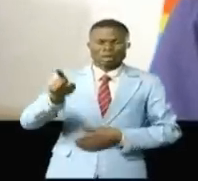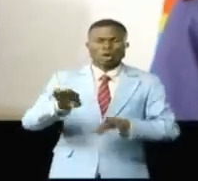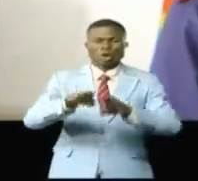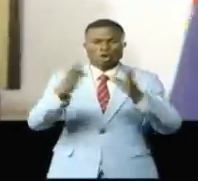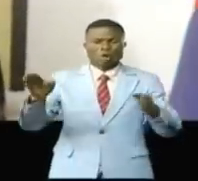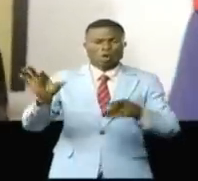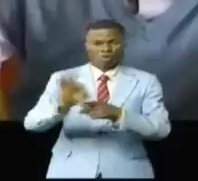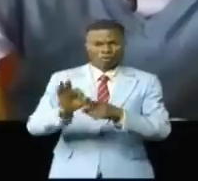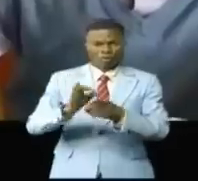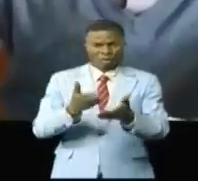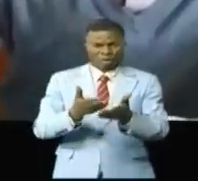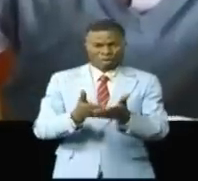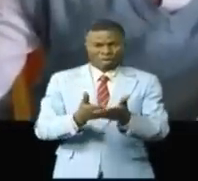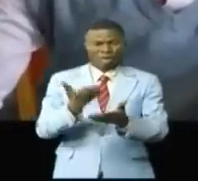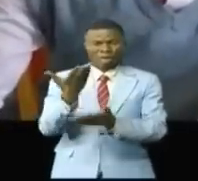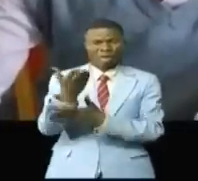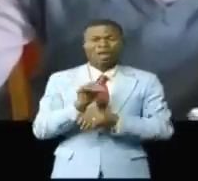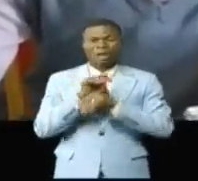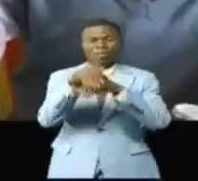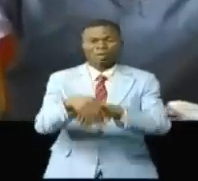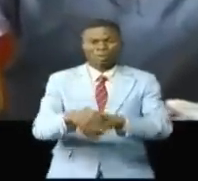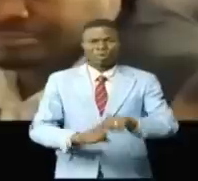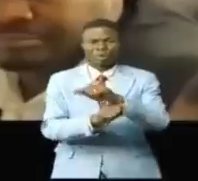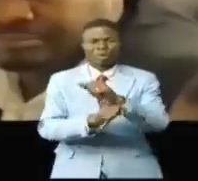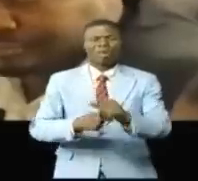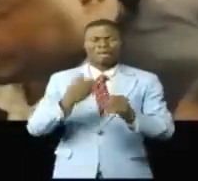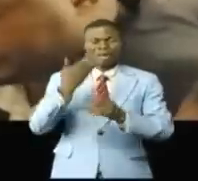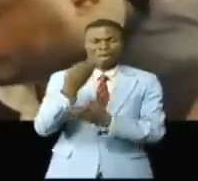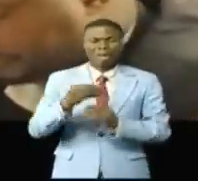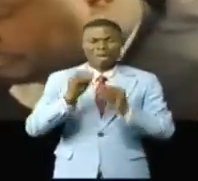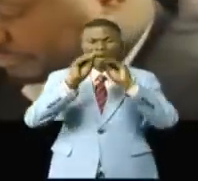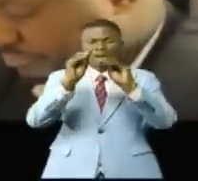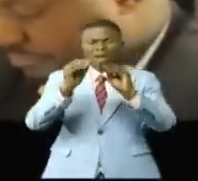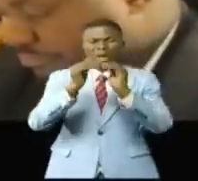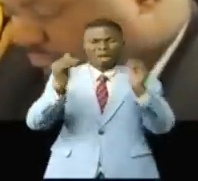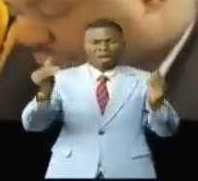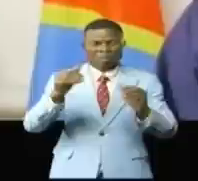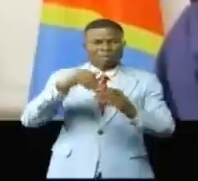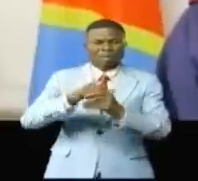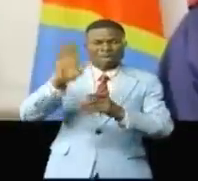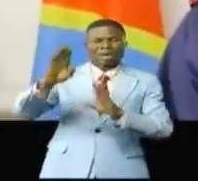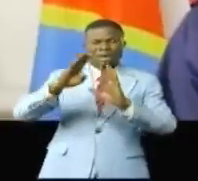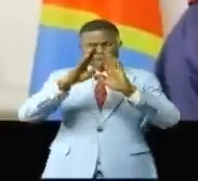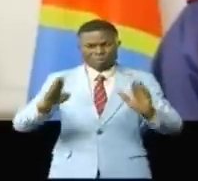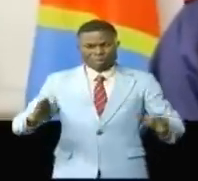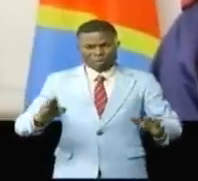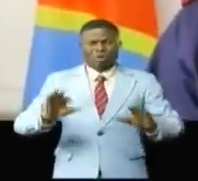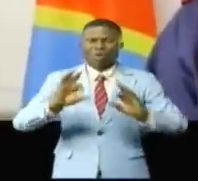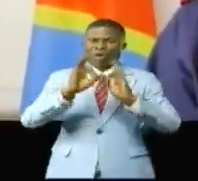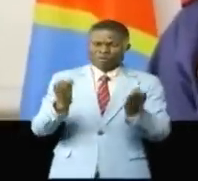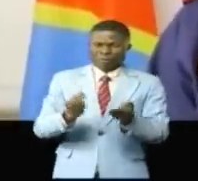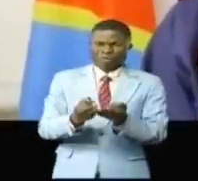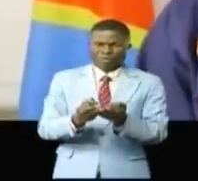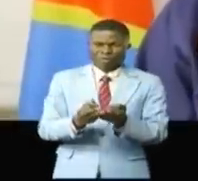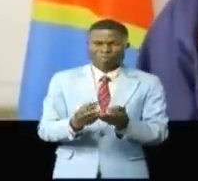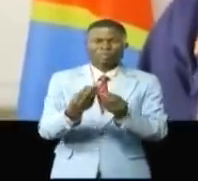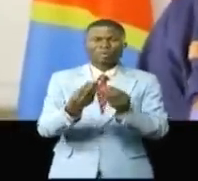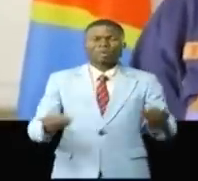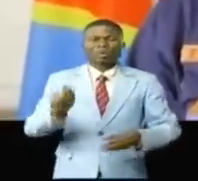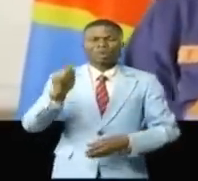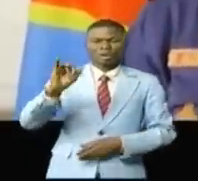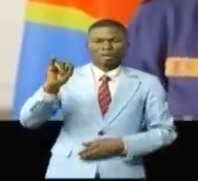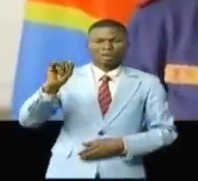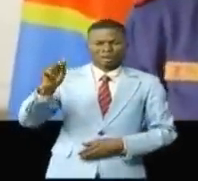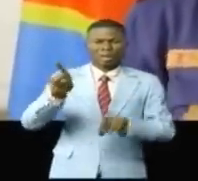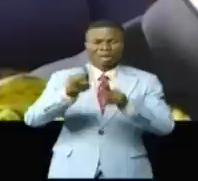ses assises, d'appeler les participants à prêcher la paix dans leurs communautés respectives. Réfléchissez sur le sort de l'Ituri, sur le